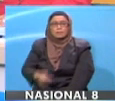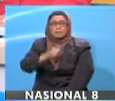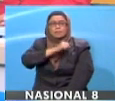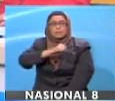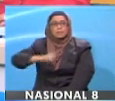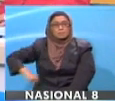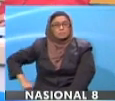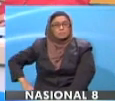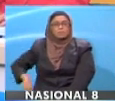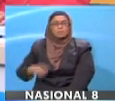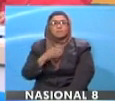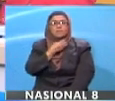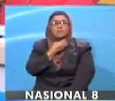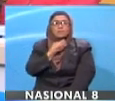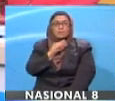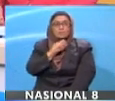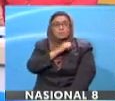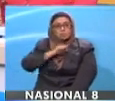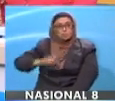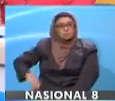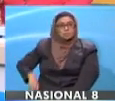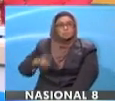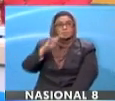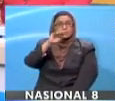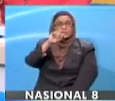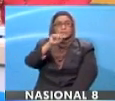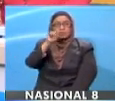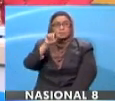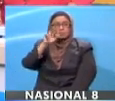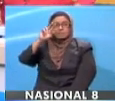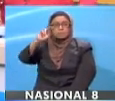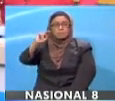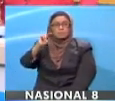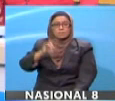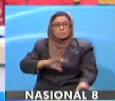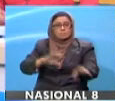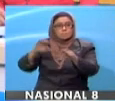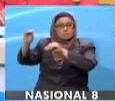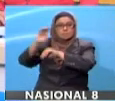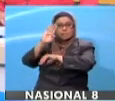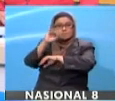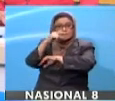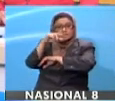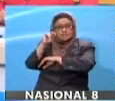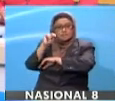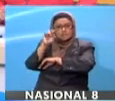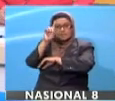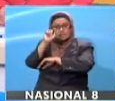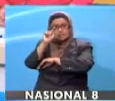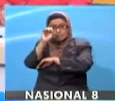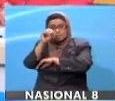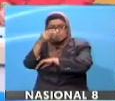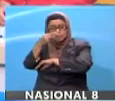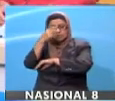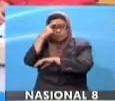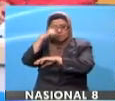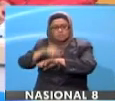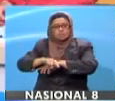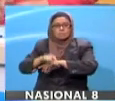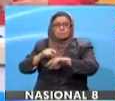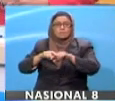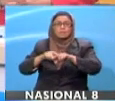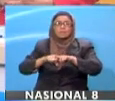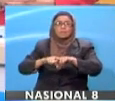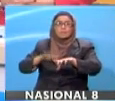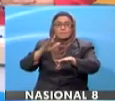Sultan Perak Sultan Nazrin Muizuddin Shah hari ini berangkat ke Bagan Datuh bagi menjalani istiadat mencecah kaki di beting